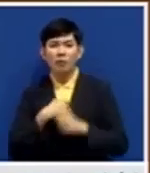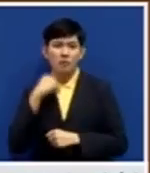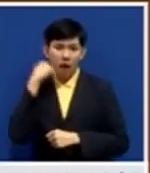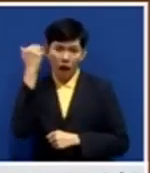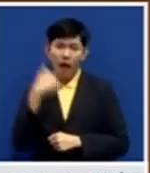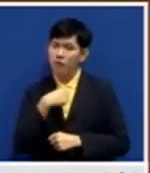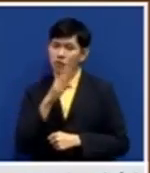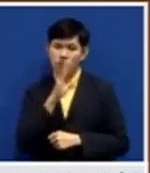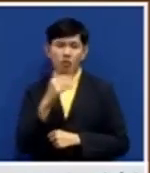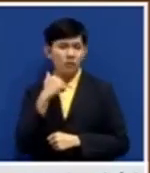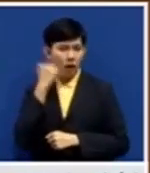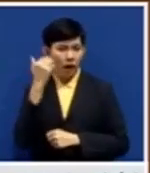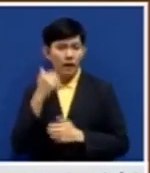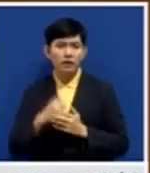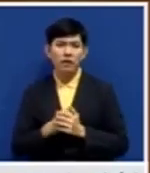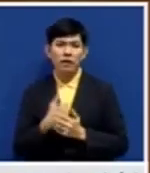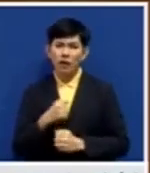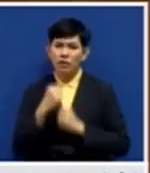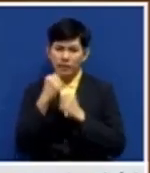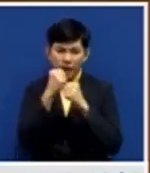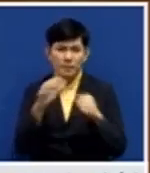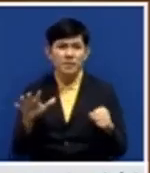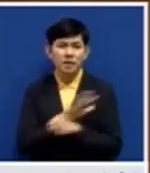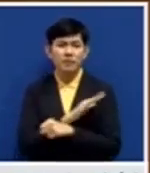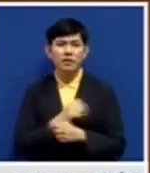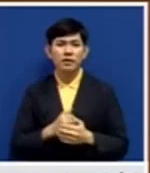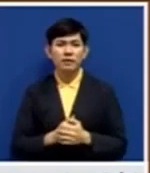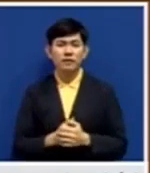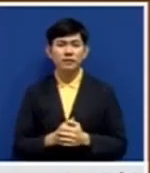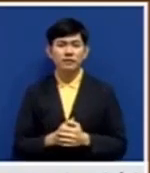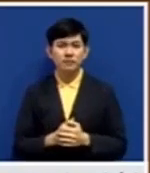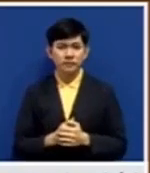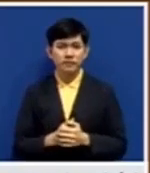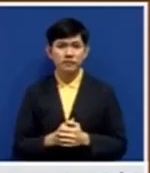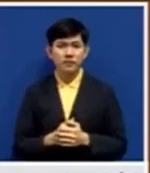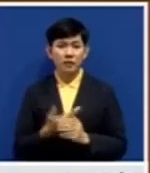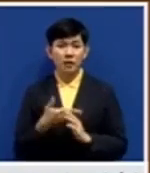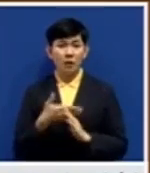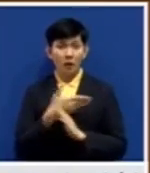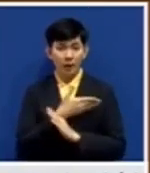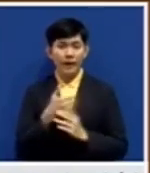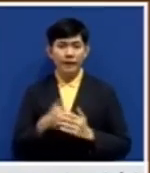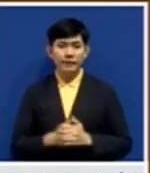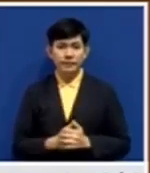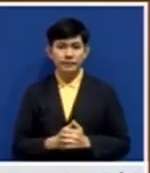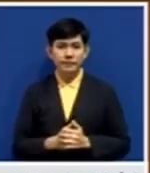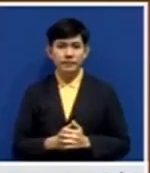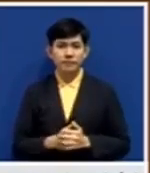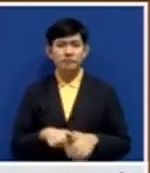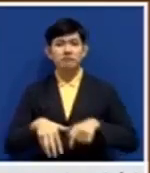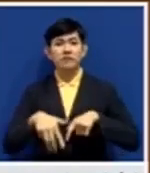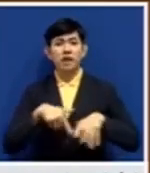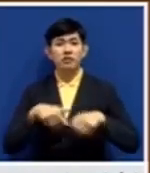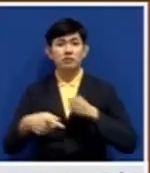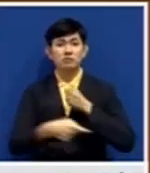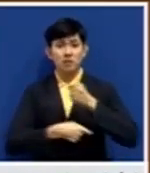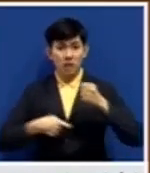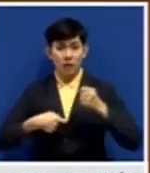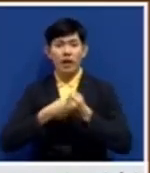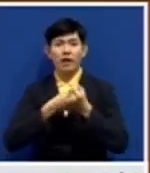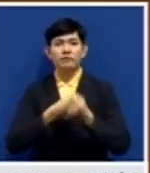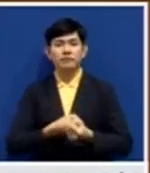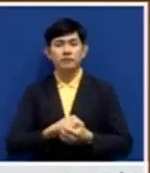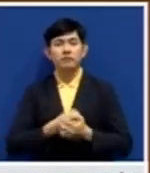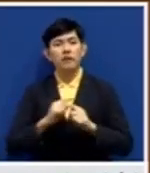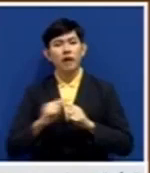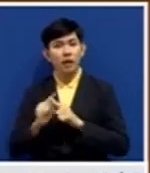ะครับฉะนั้นเราก็พยายามเต็มที่ก่อนเลยชาวนาเนี่ยท่านทราบท่านก็ทราบดี